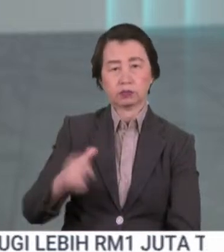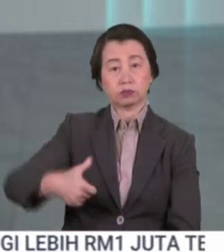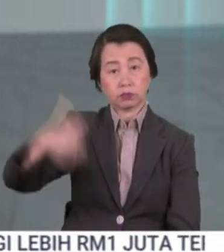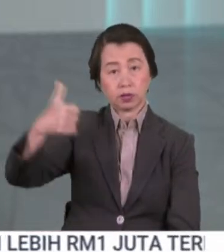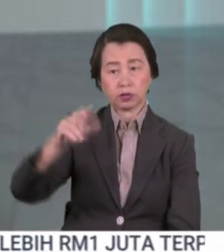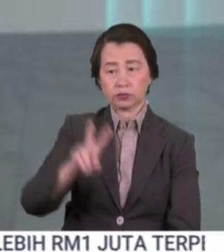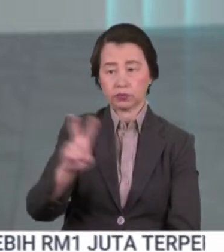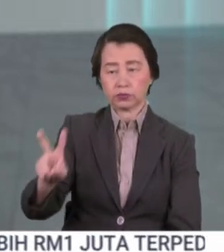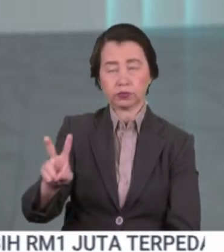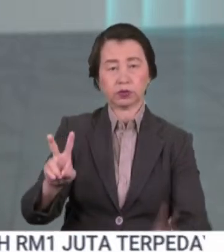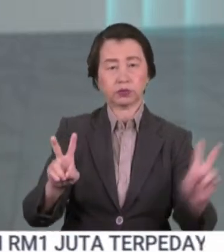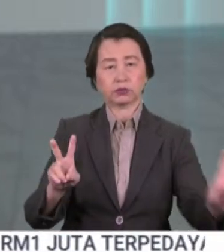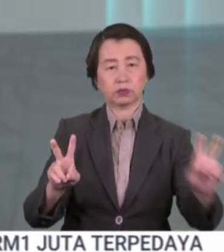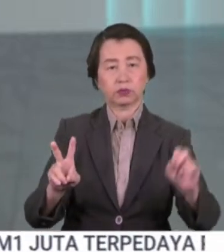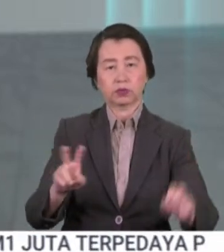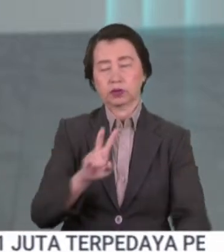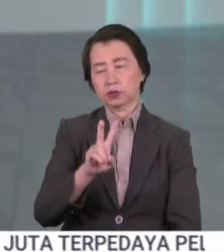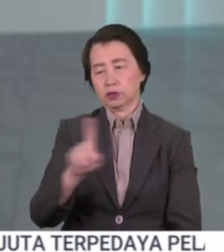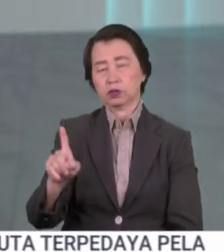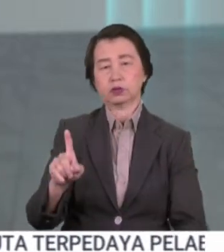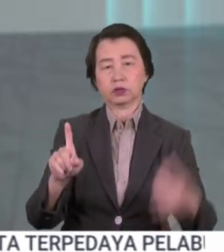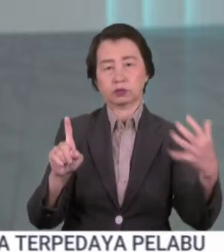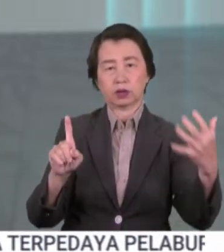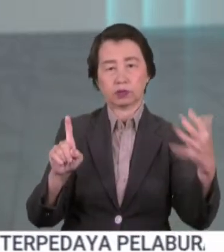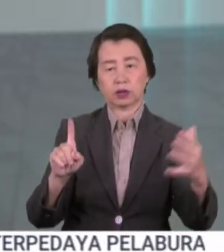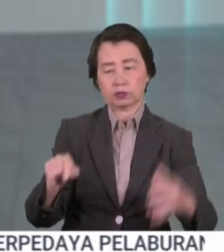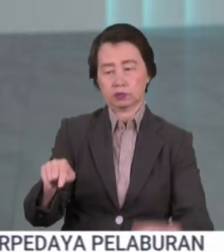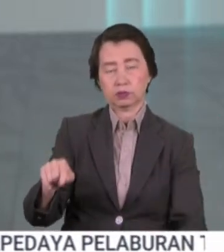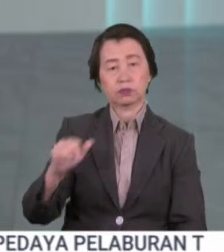dengan tulisan 22 dan 21-15